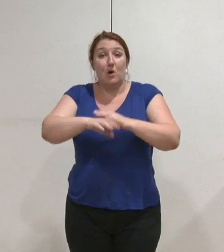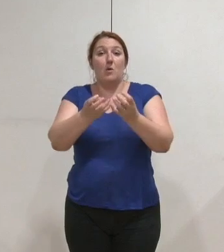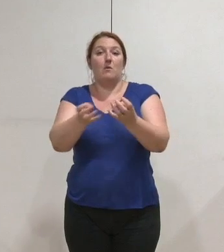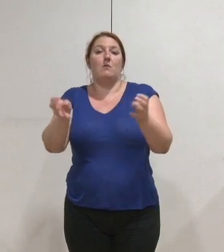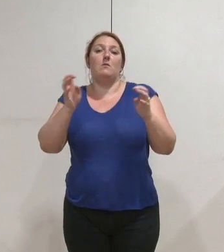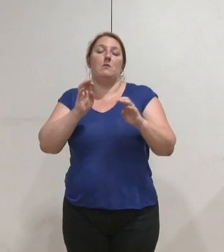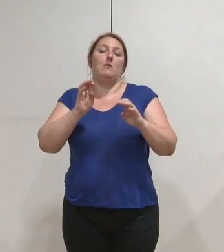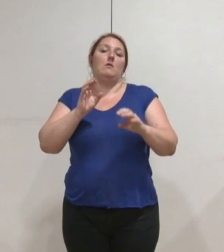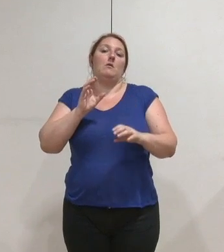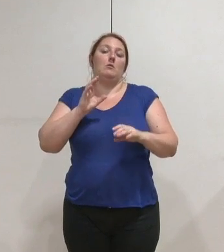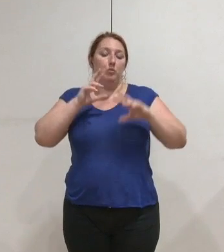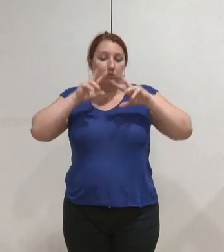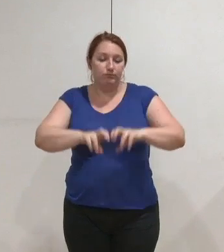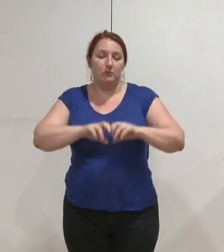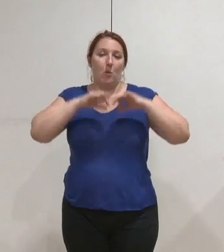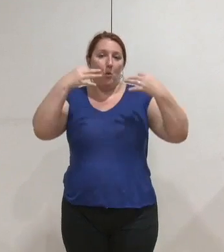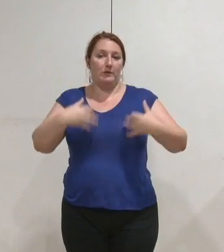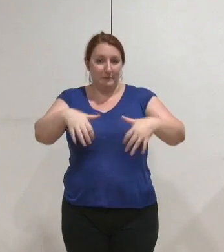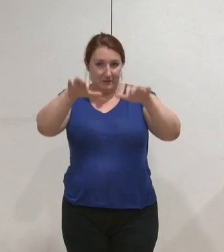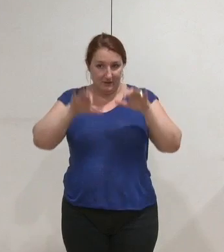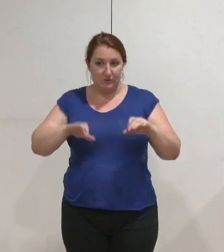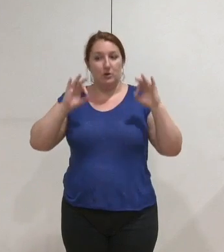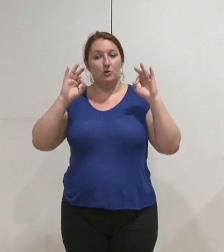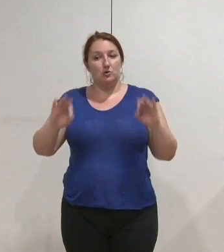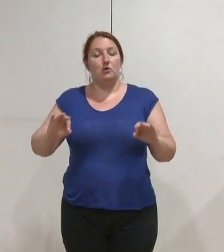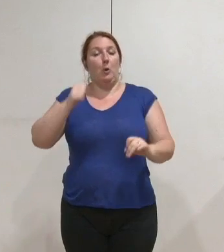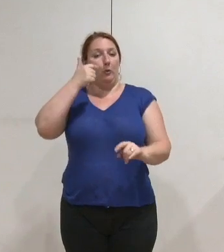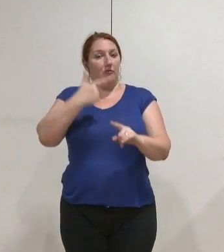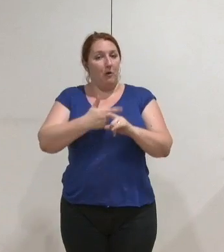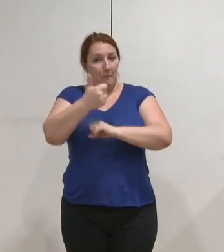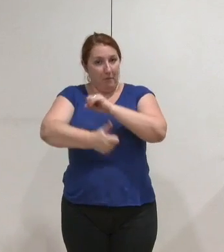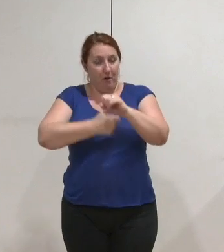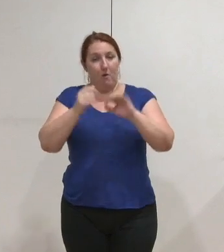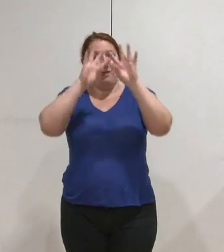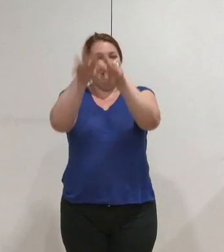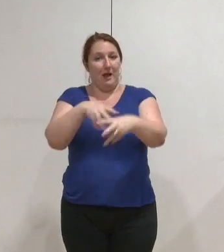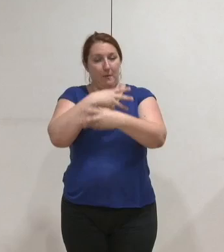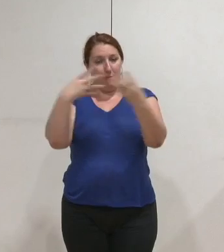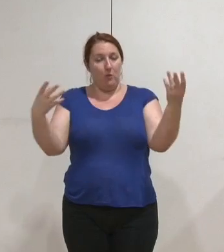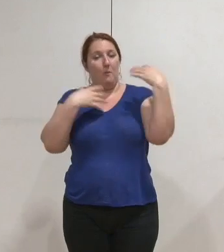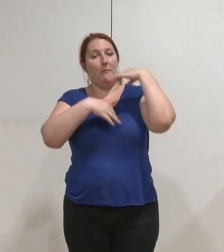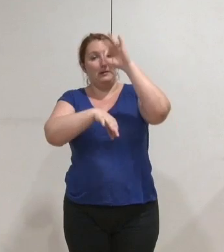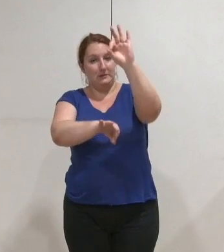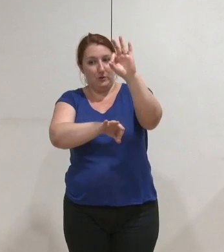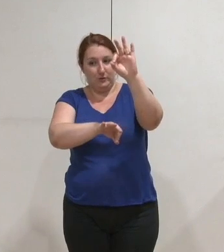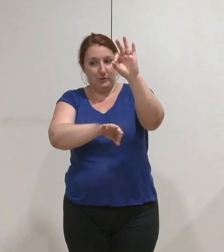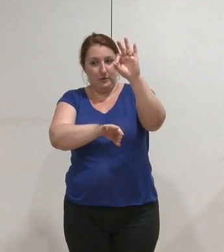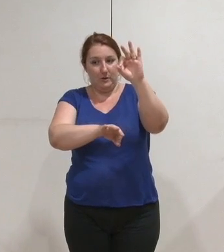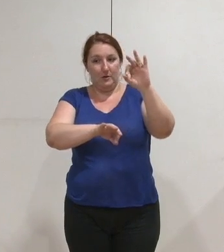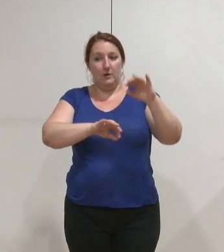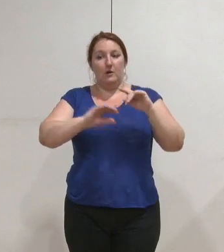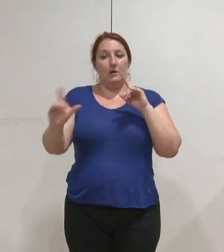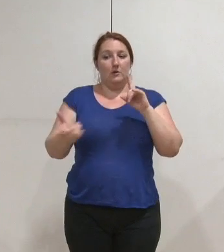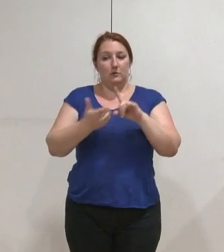aura bien effectivement un rendu annuel présentant le tableau de emble des élus et l'autre